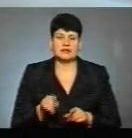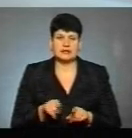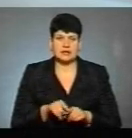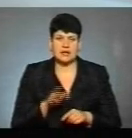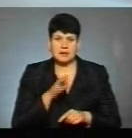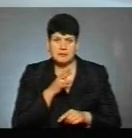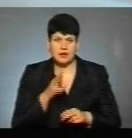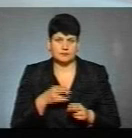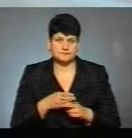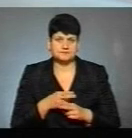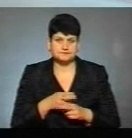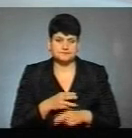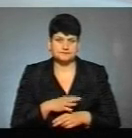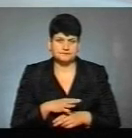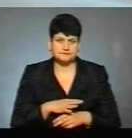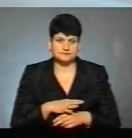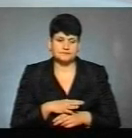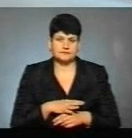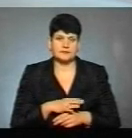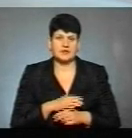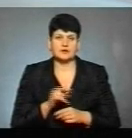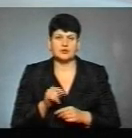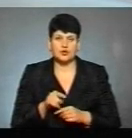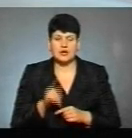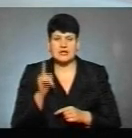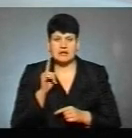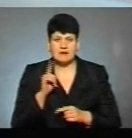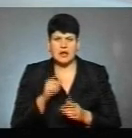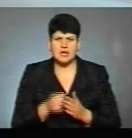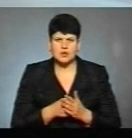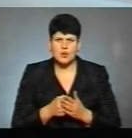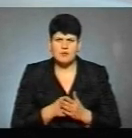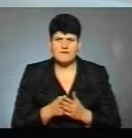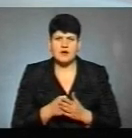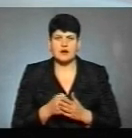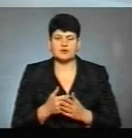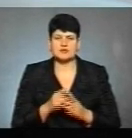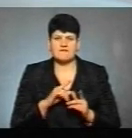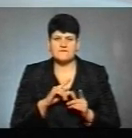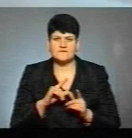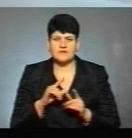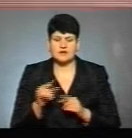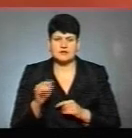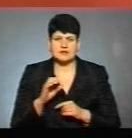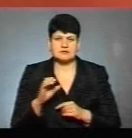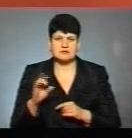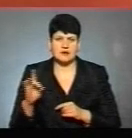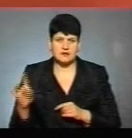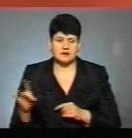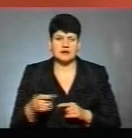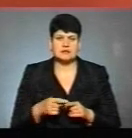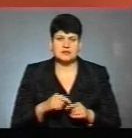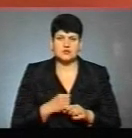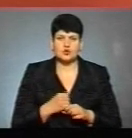Така перешкода і цей, що євреї таке добиваються, виїзд з СССР і таке